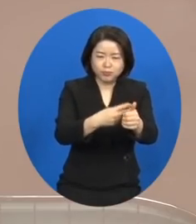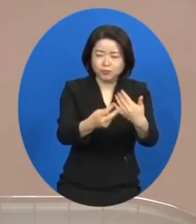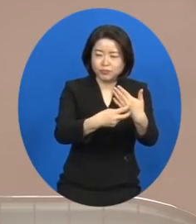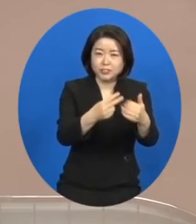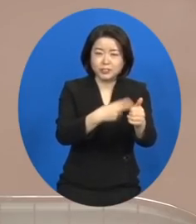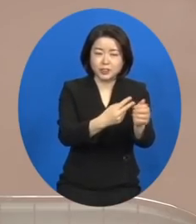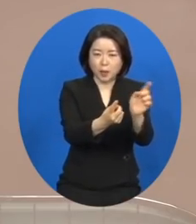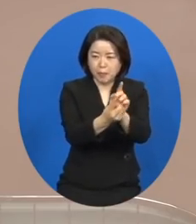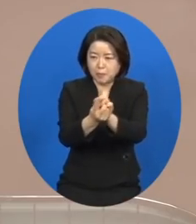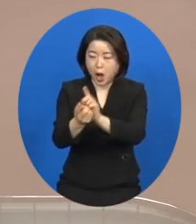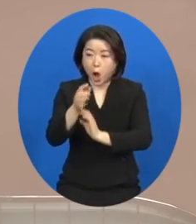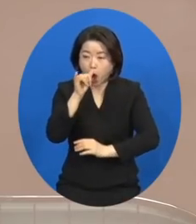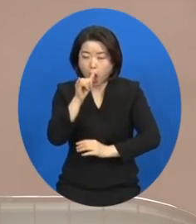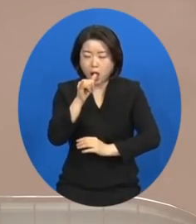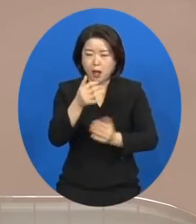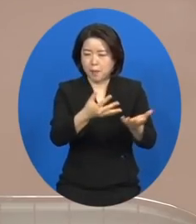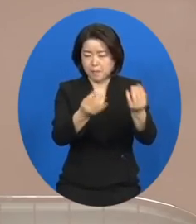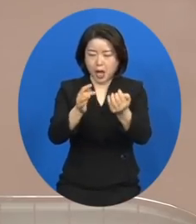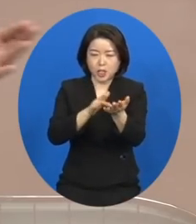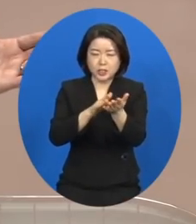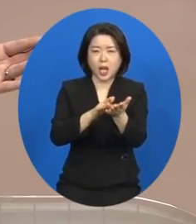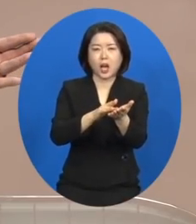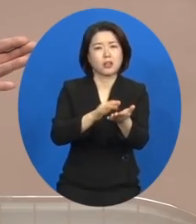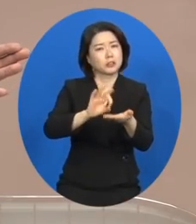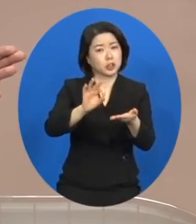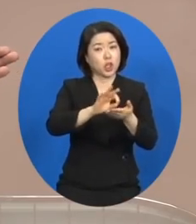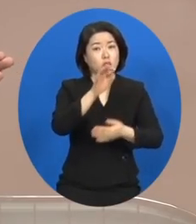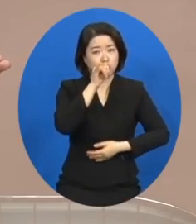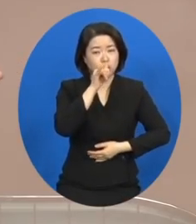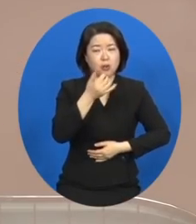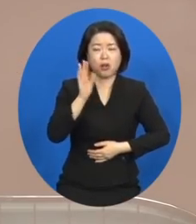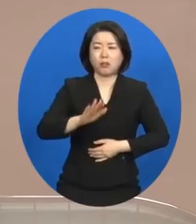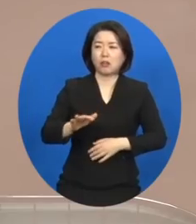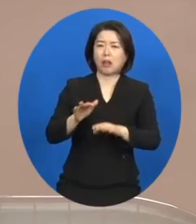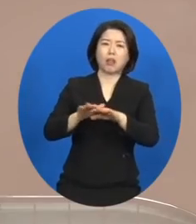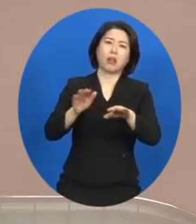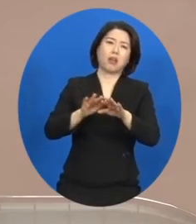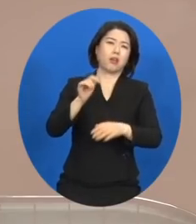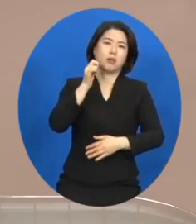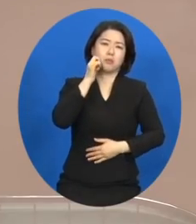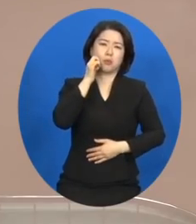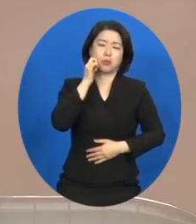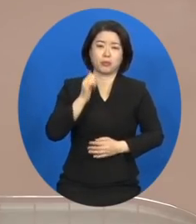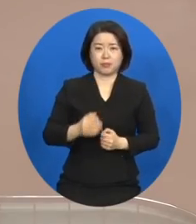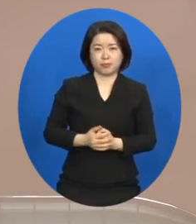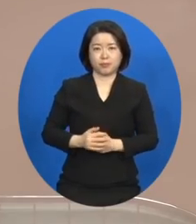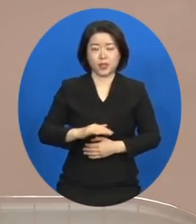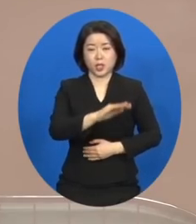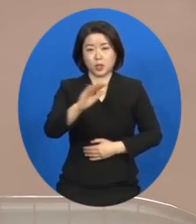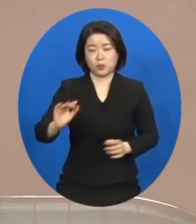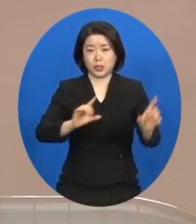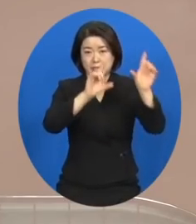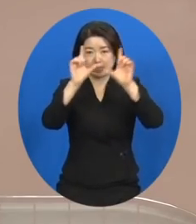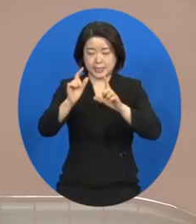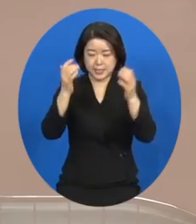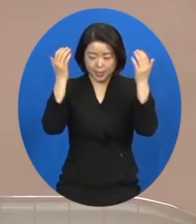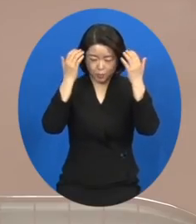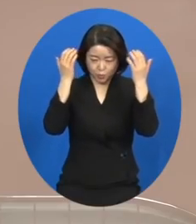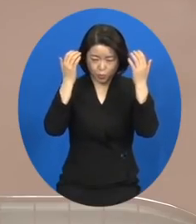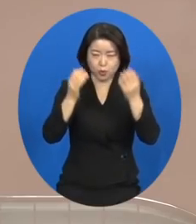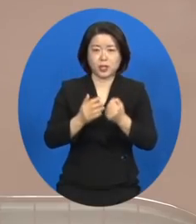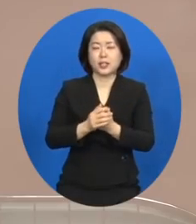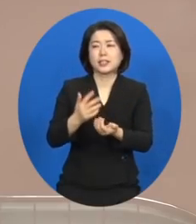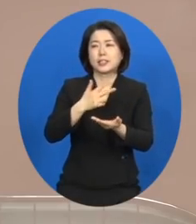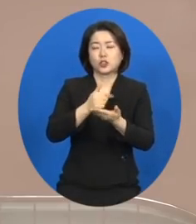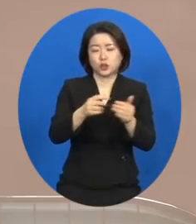많은 또한 그 약들을 썼을 겁니다. 그러나 해결을 하지 못한 거예요. 우리 삶의 고난은 주님께로 인도하는